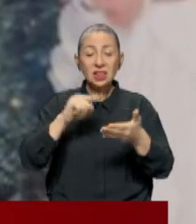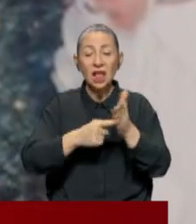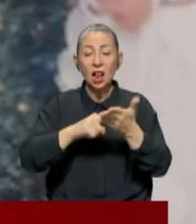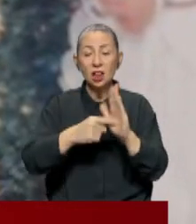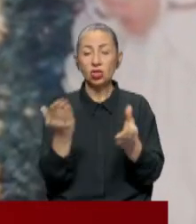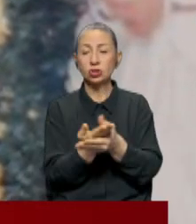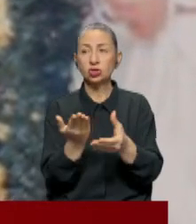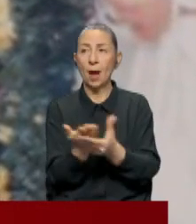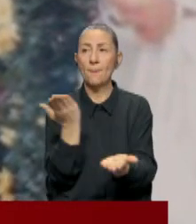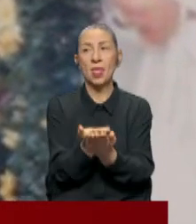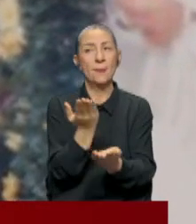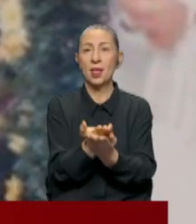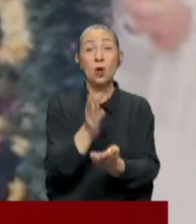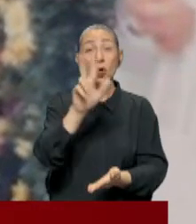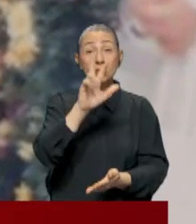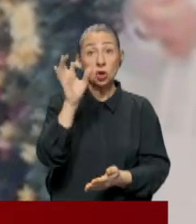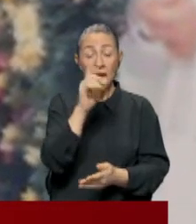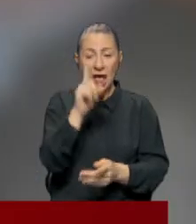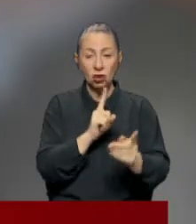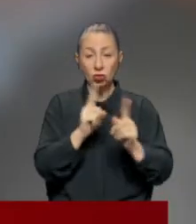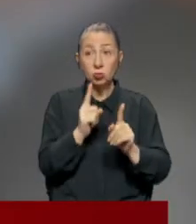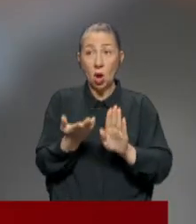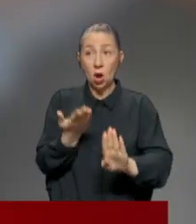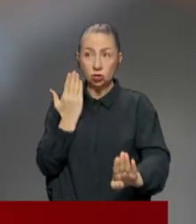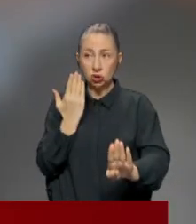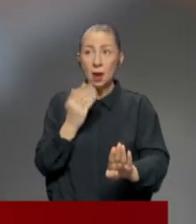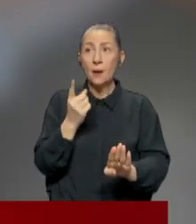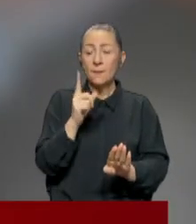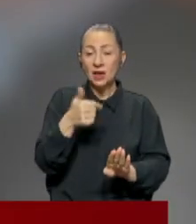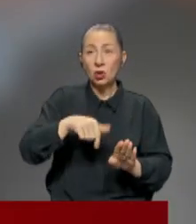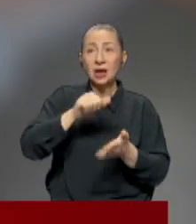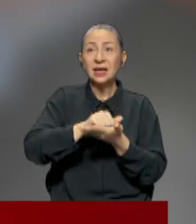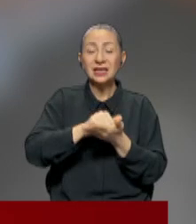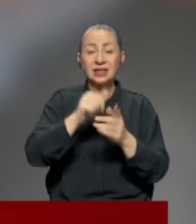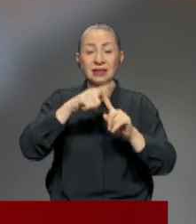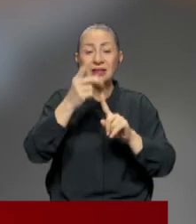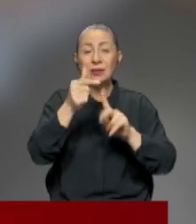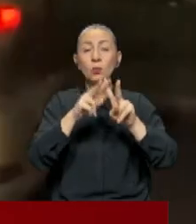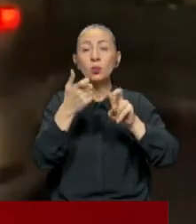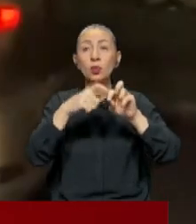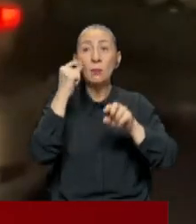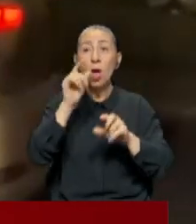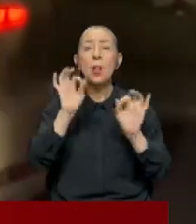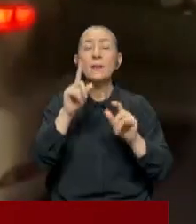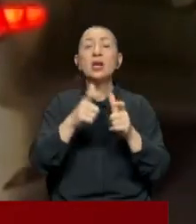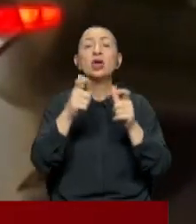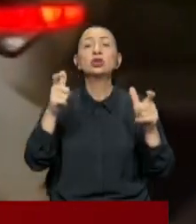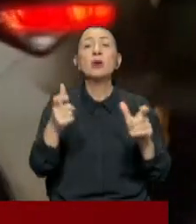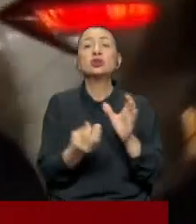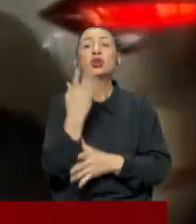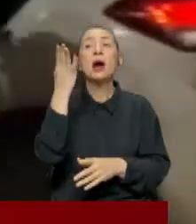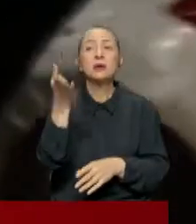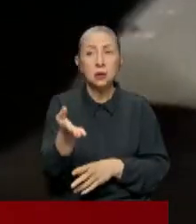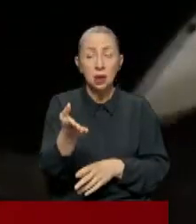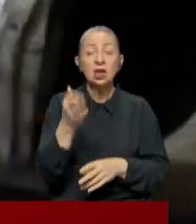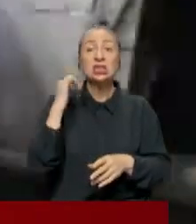da dosyaya ekledi. 30 Ocak'taki ilk duruşma öncesi Bir Gün gazetesinden Timur Soykan önemli bir gelişmeyi ortaya